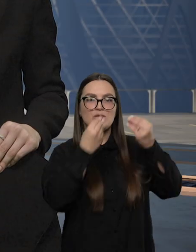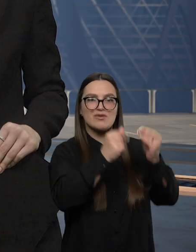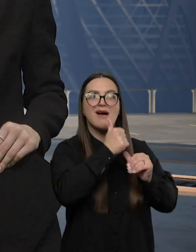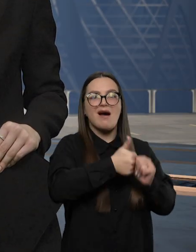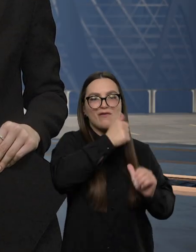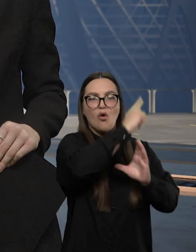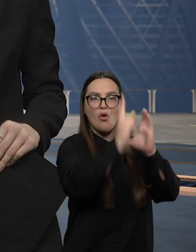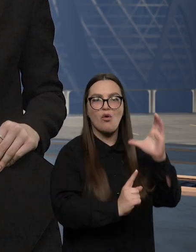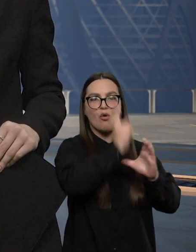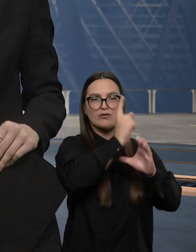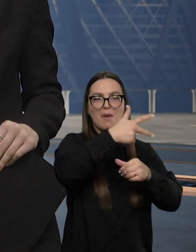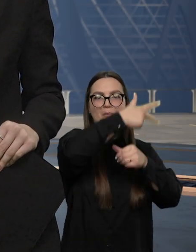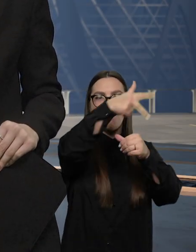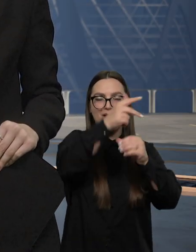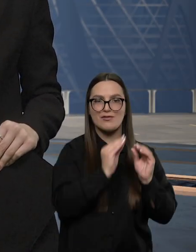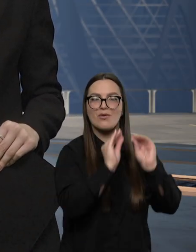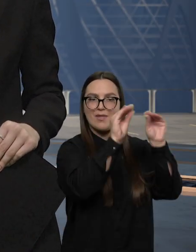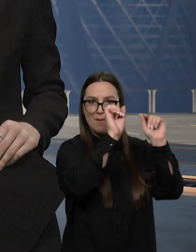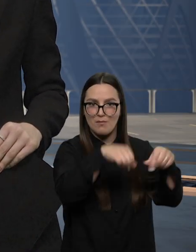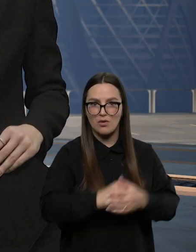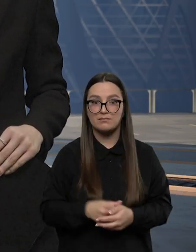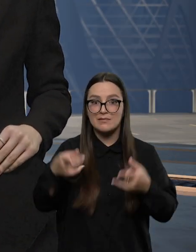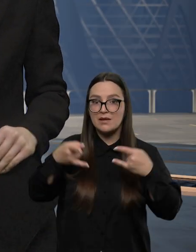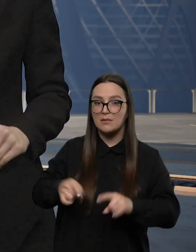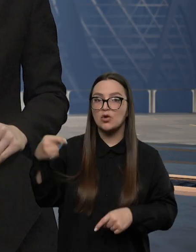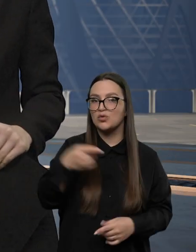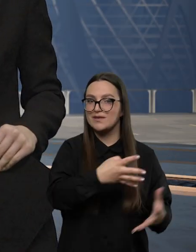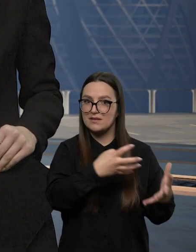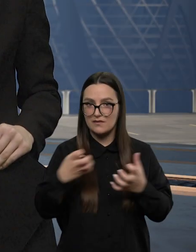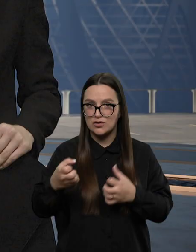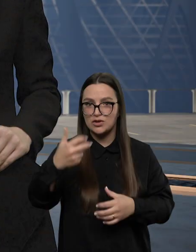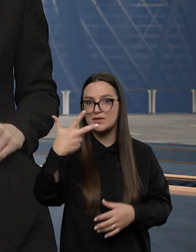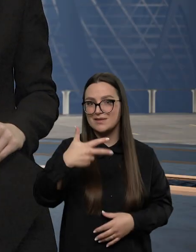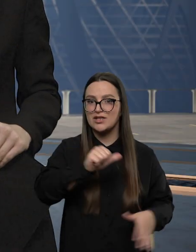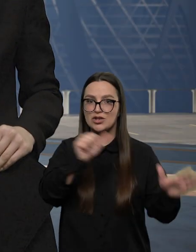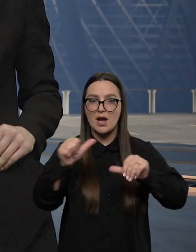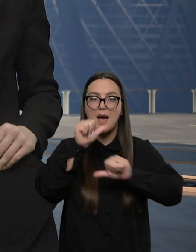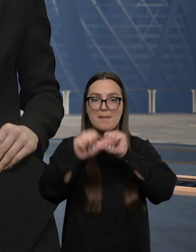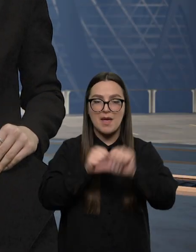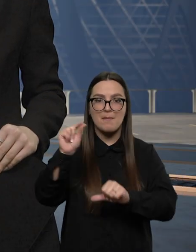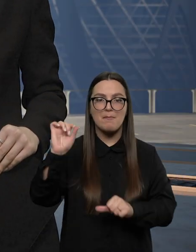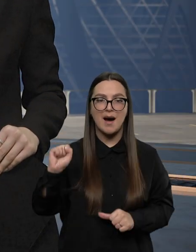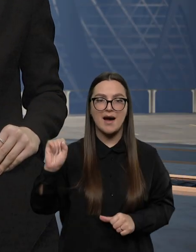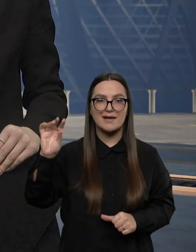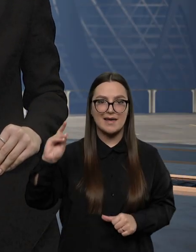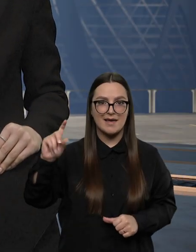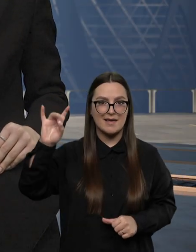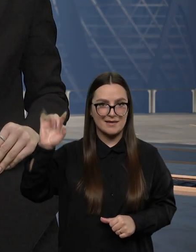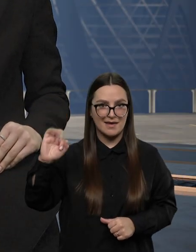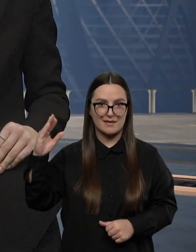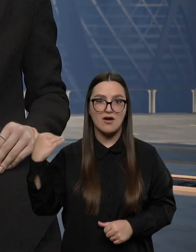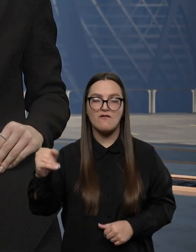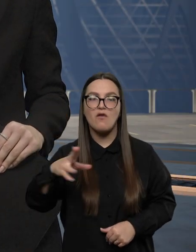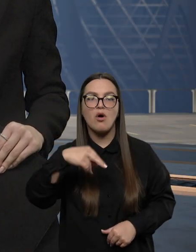iškelti žvalgybinius ir civilinius palydovus. Paulikas gimė 1936 metais Pagėgiuose,